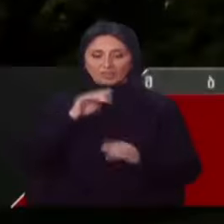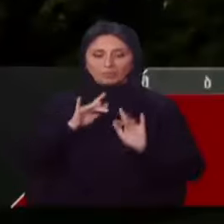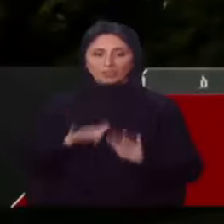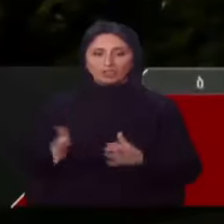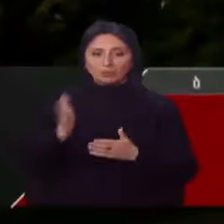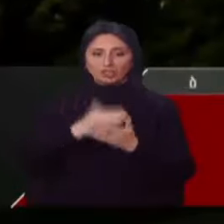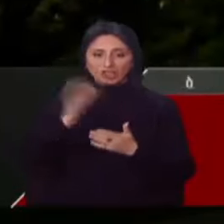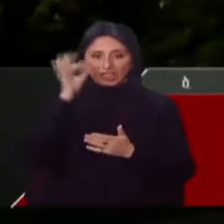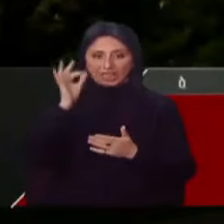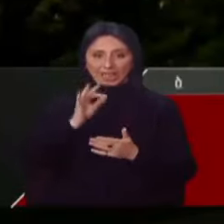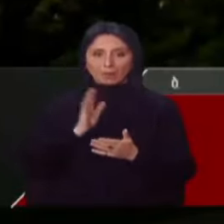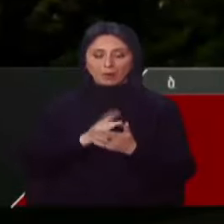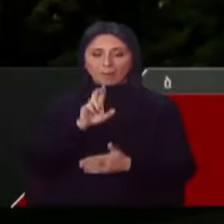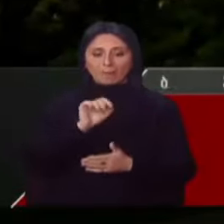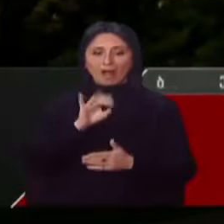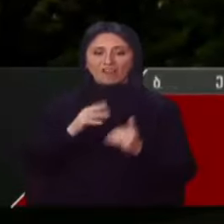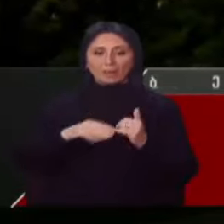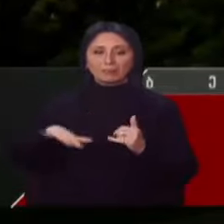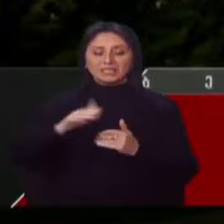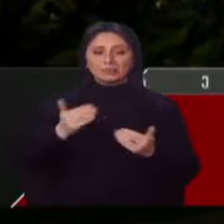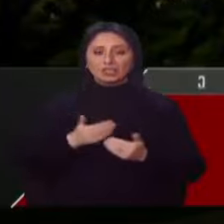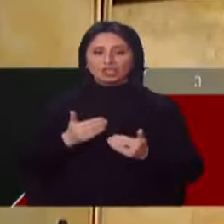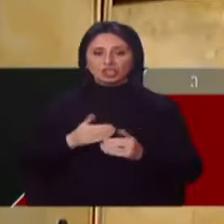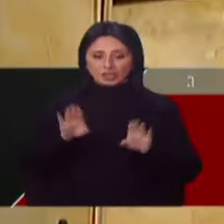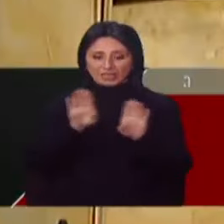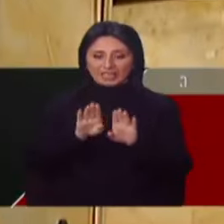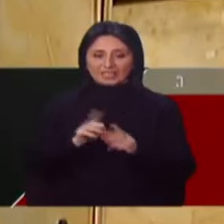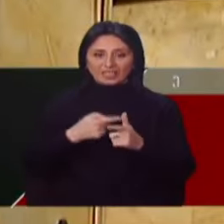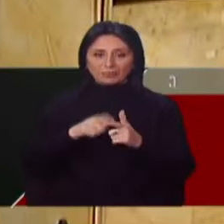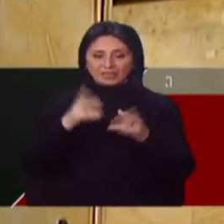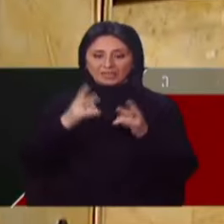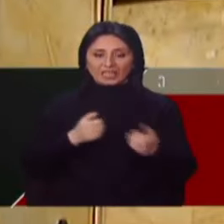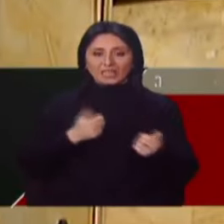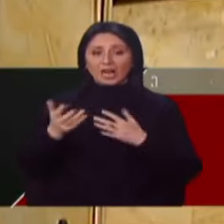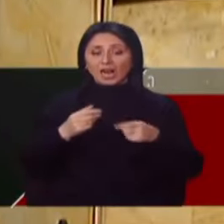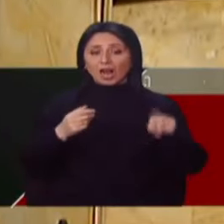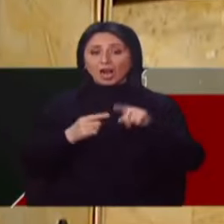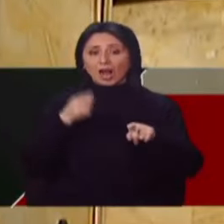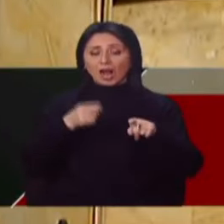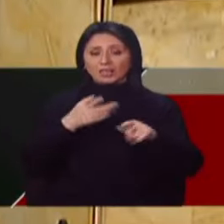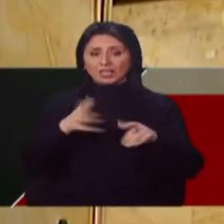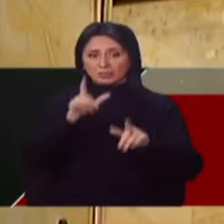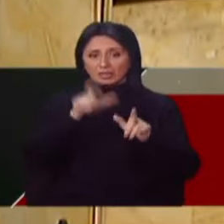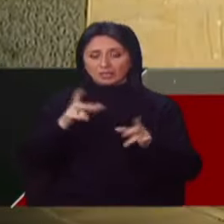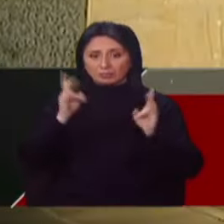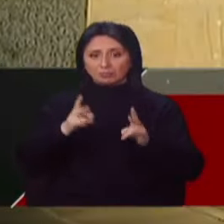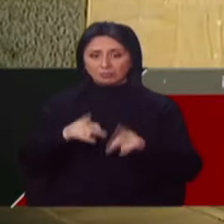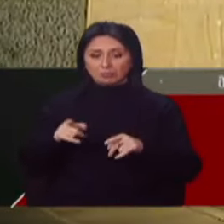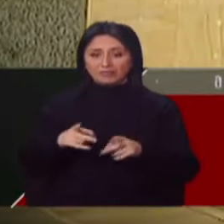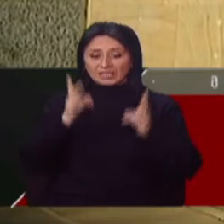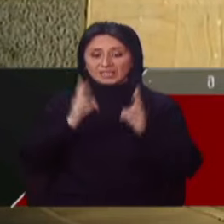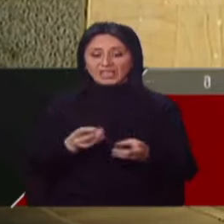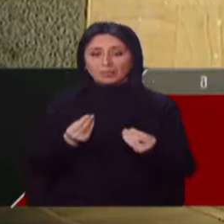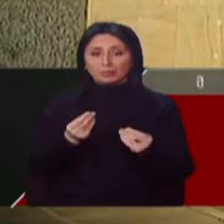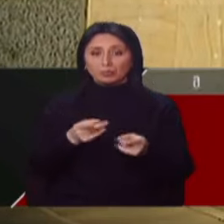საქმიანობის შედეგად გერმანიის მხოლოდ ბავარიის მიწის ტერიტორიაზე მცხოვრებ იდენტიფიცირებულ დაზარალებულთა რაოდენობა 1000-ს აჭარბებს, ხოლო მიყენებული